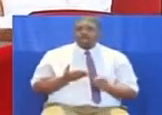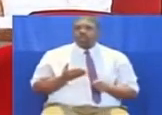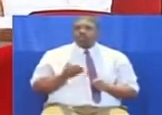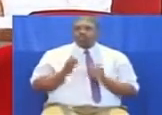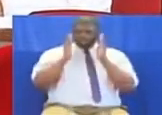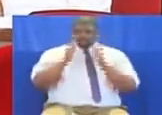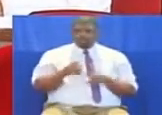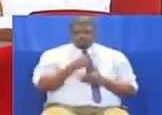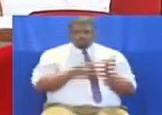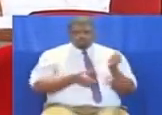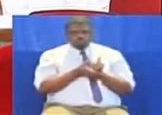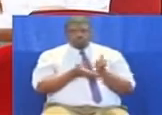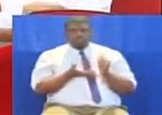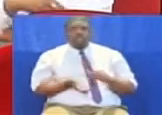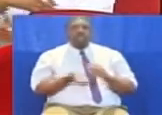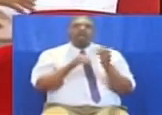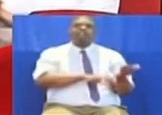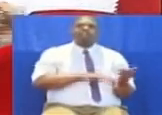ana nia njema?